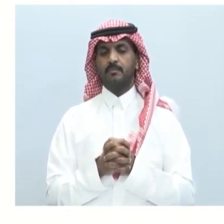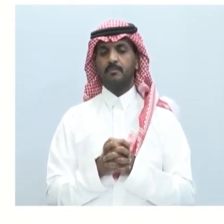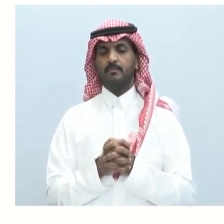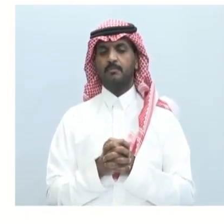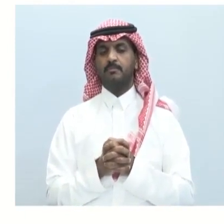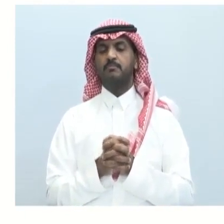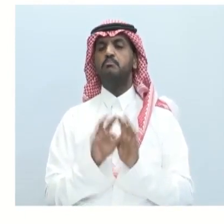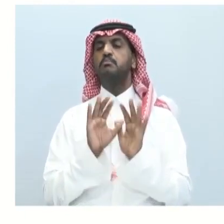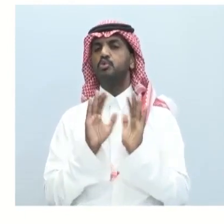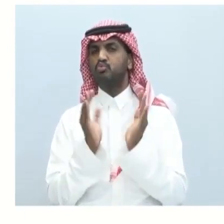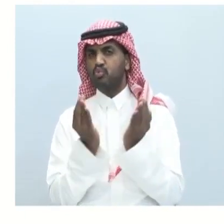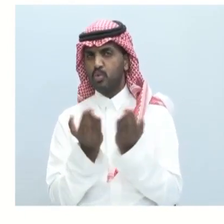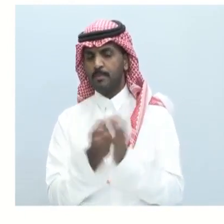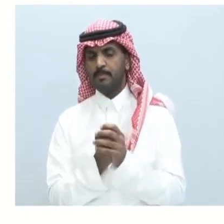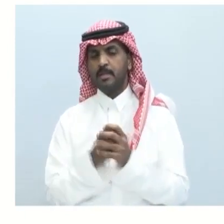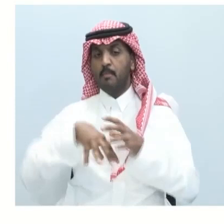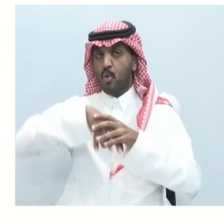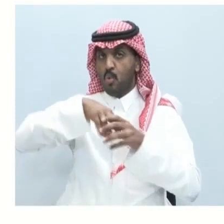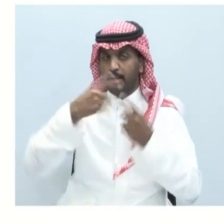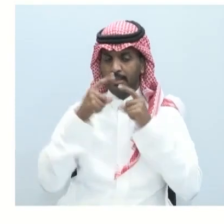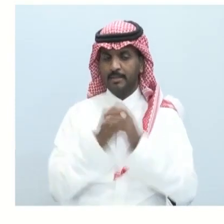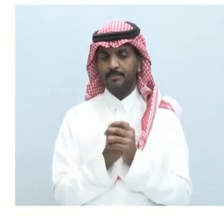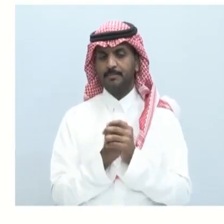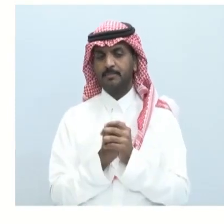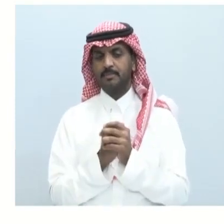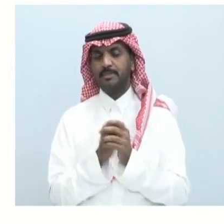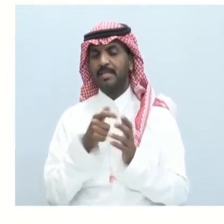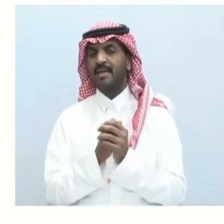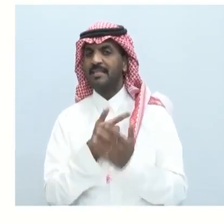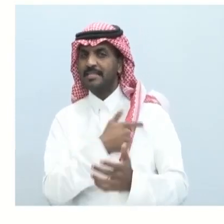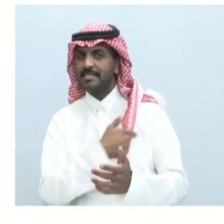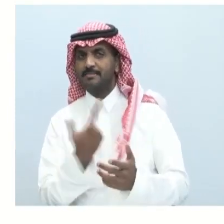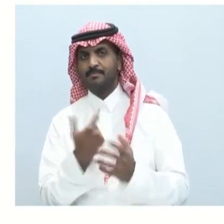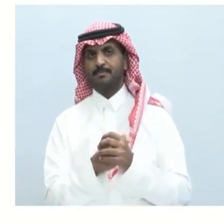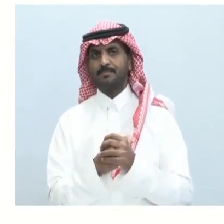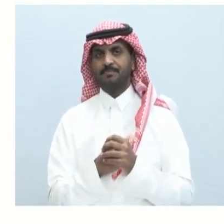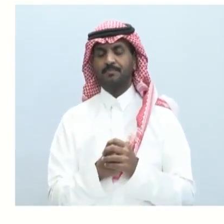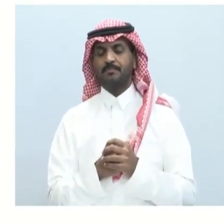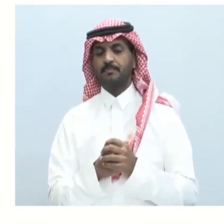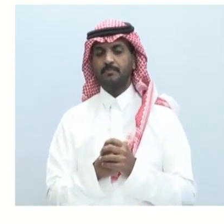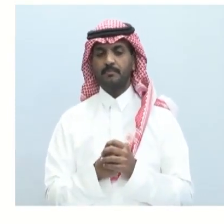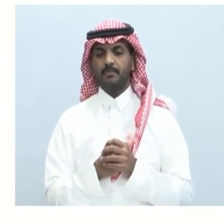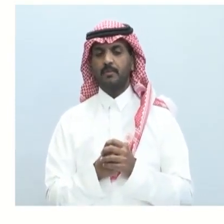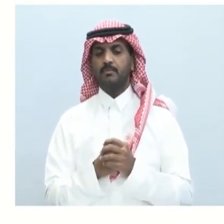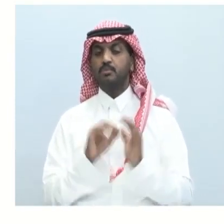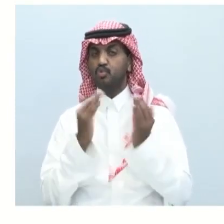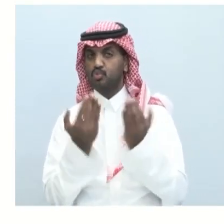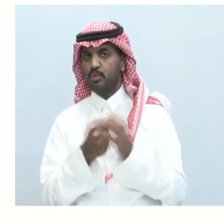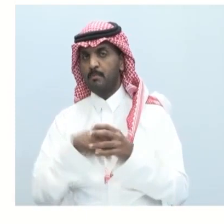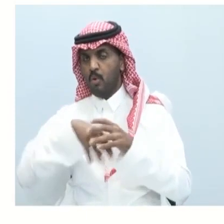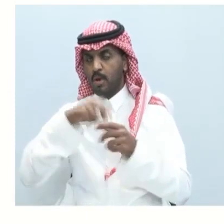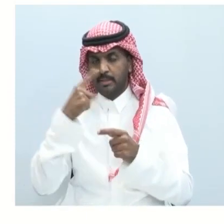المصنف هو عباره عن مجموعه من المخلوقات الحيه التي اتخذت اسما مجموعه من مخلوقات